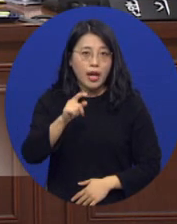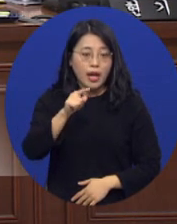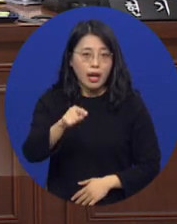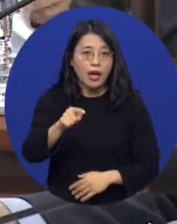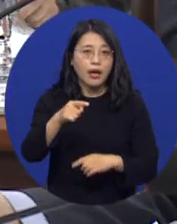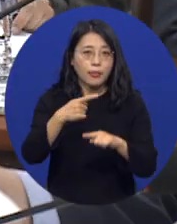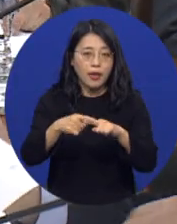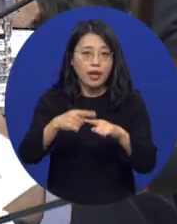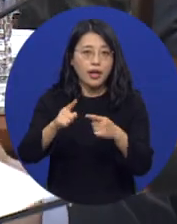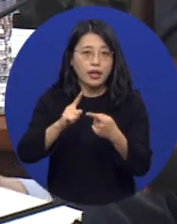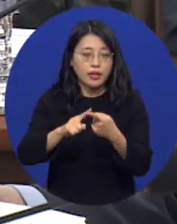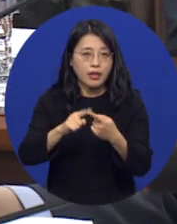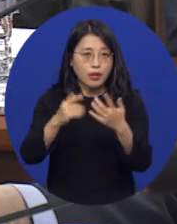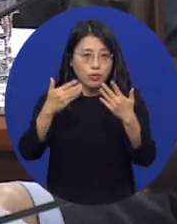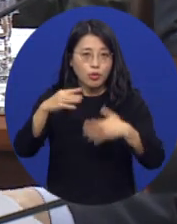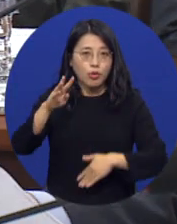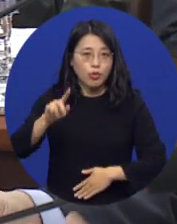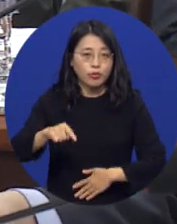의결했습니다